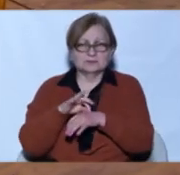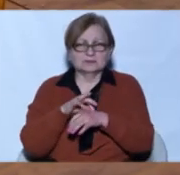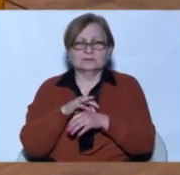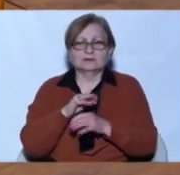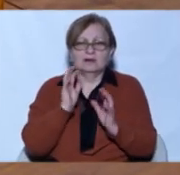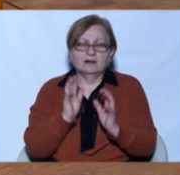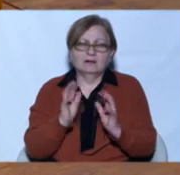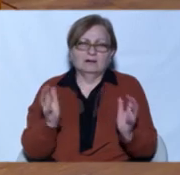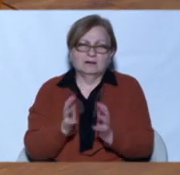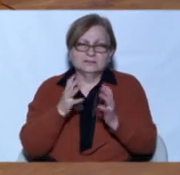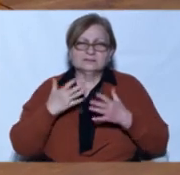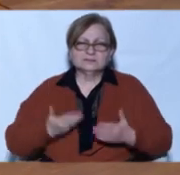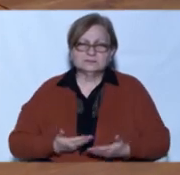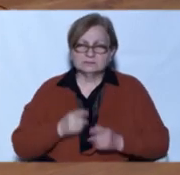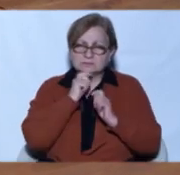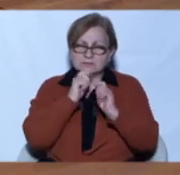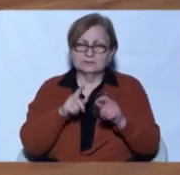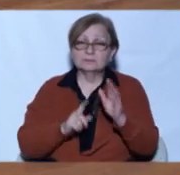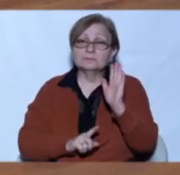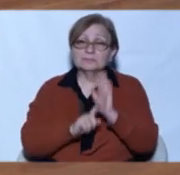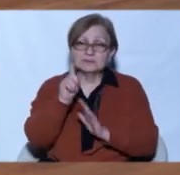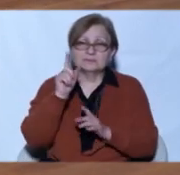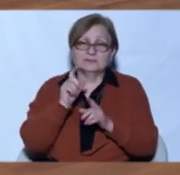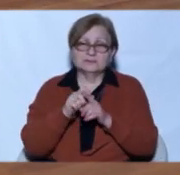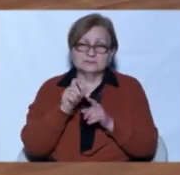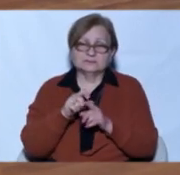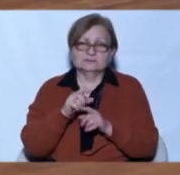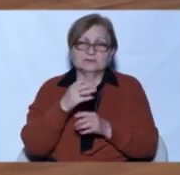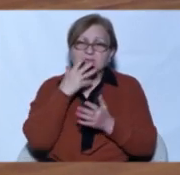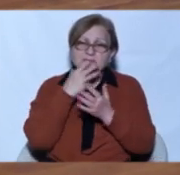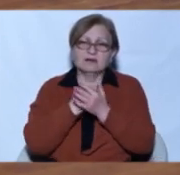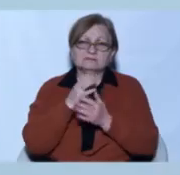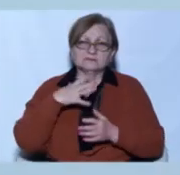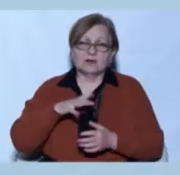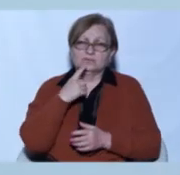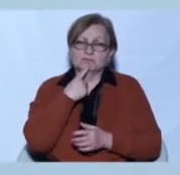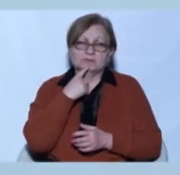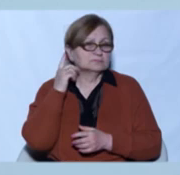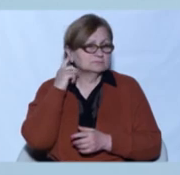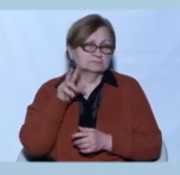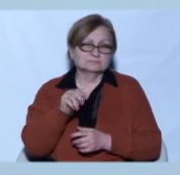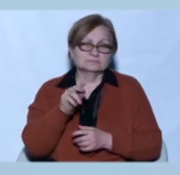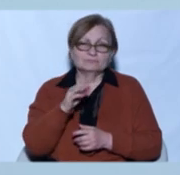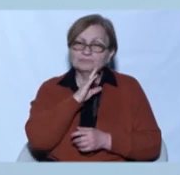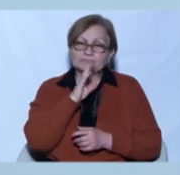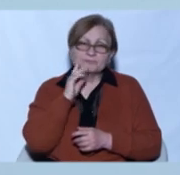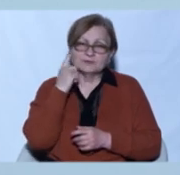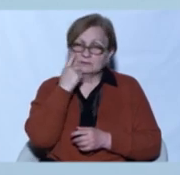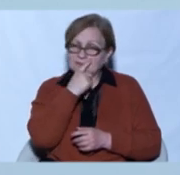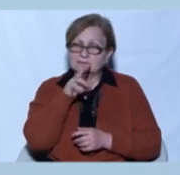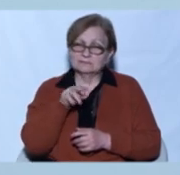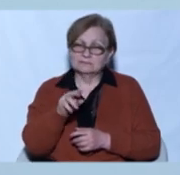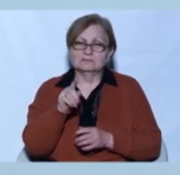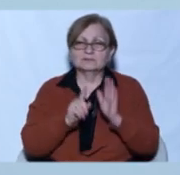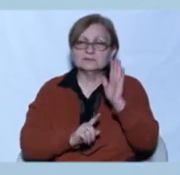და სიცოცხლე აჩუქა. პირველი სიტყვაც, პირველი ალერსიც მშობლიურ ენაზე ჩაესმის. დედის თვალებით და დედაენაზე ნათქვამი